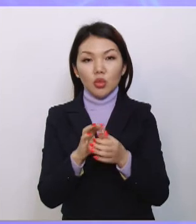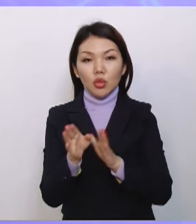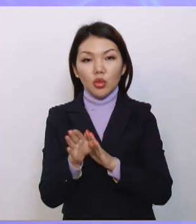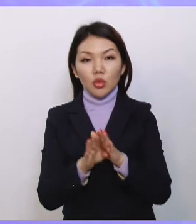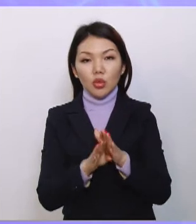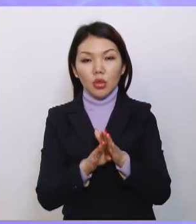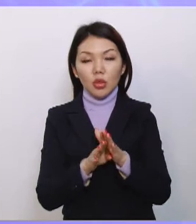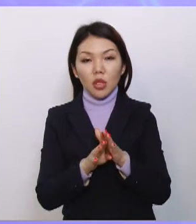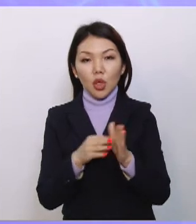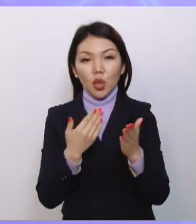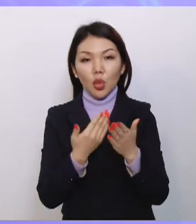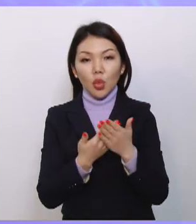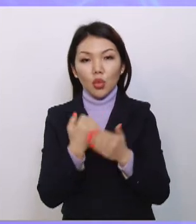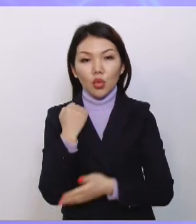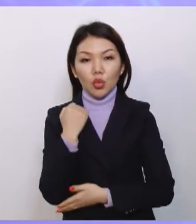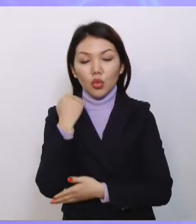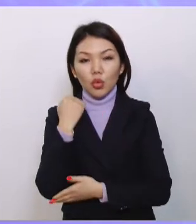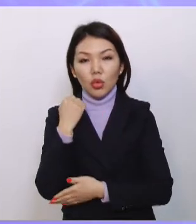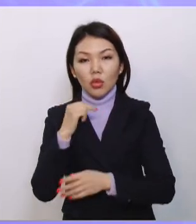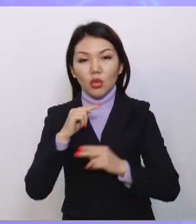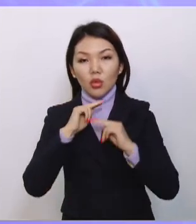Үлгүгө көңүл бургула.